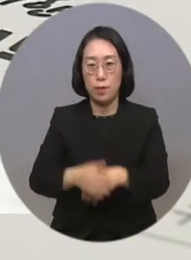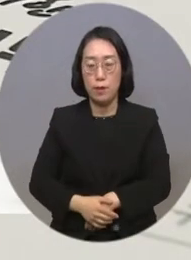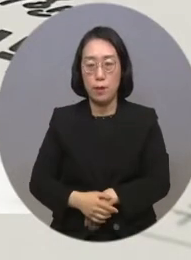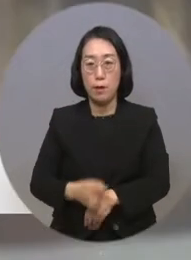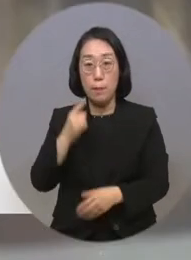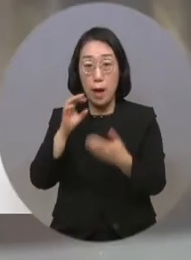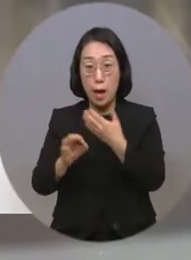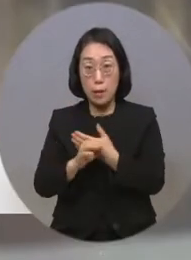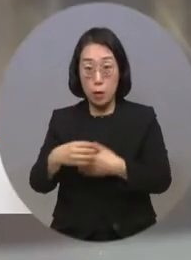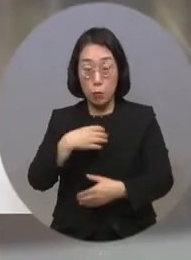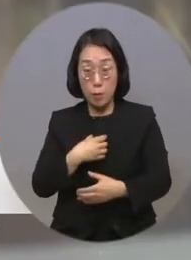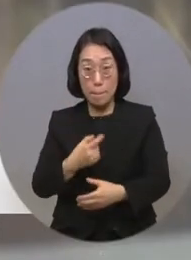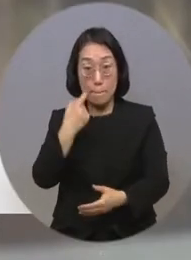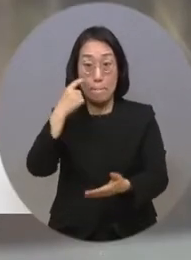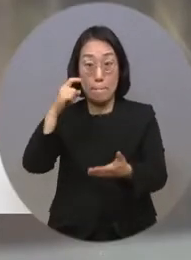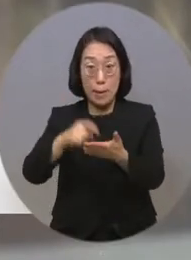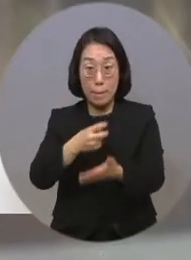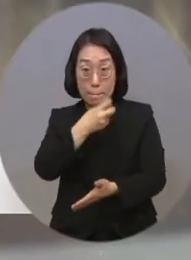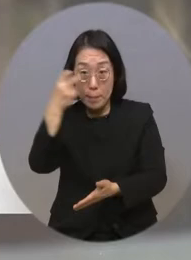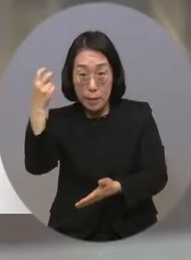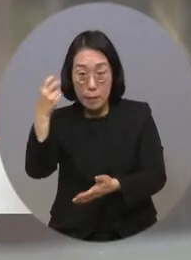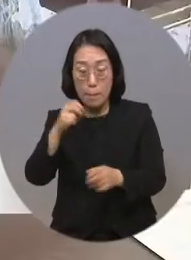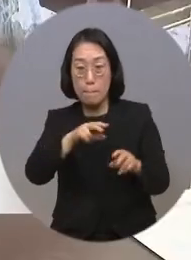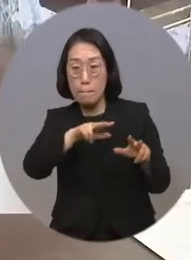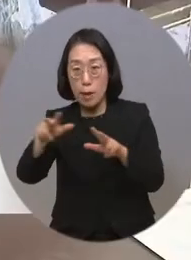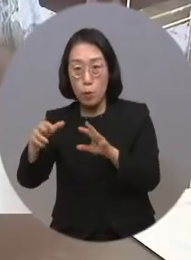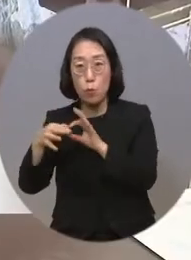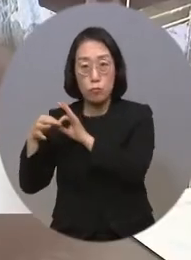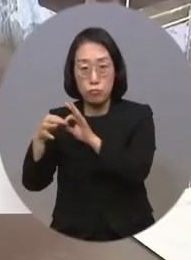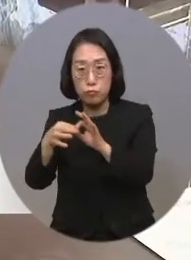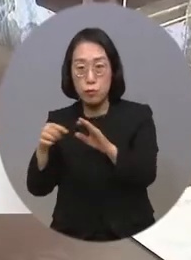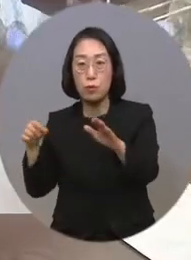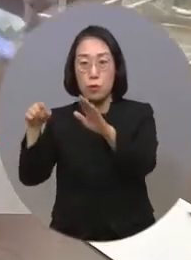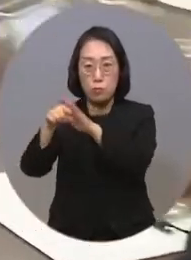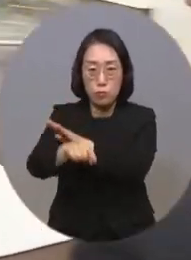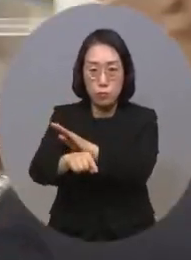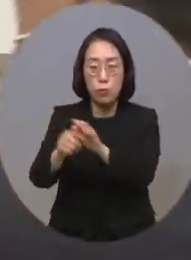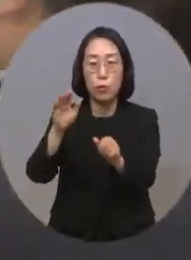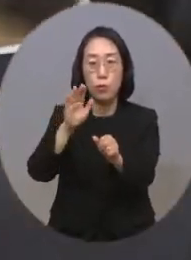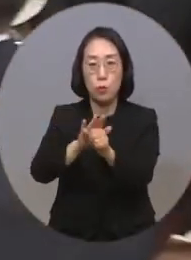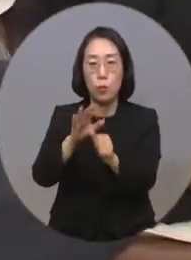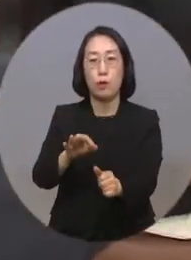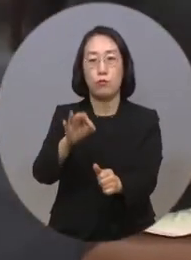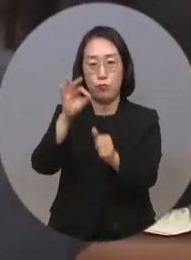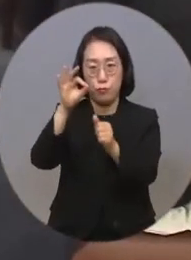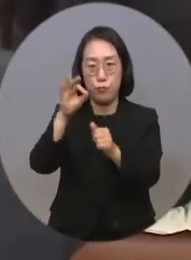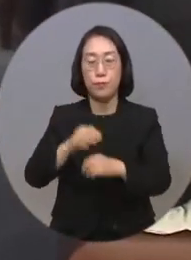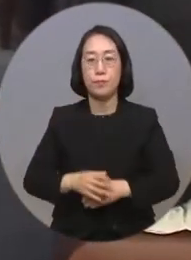만약 위험한 상태인 경우 즉시 인명구조기관과 연계됩니다.